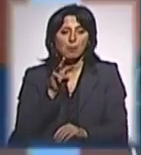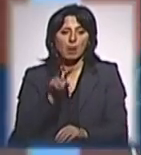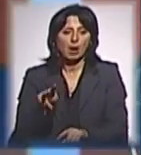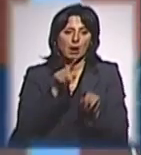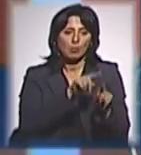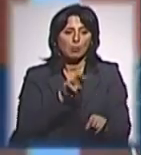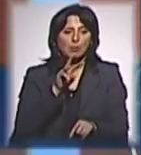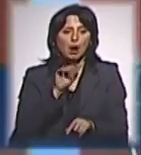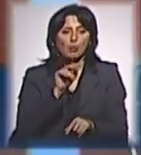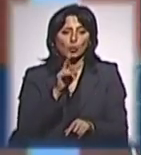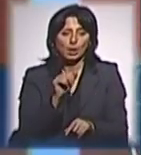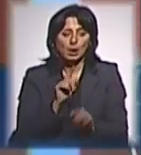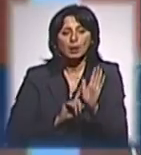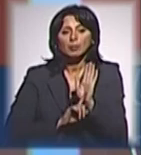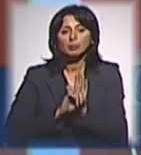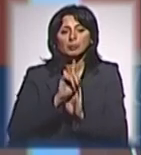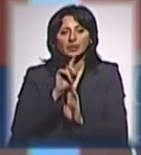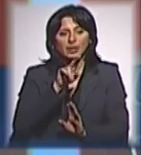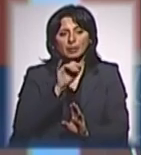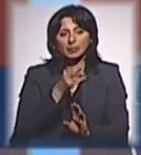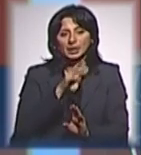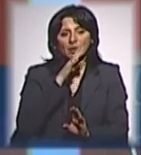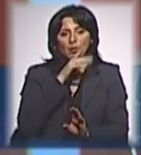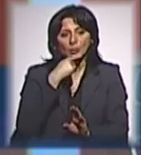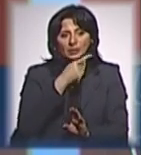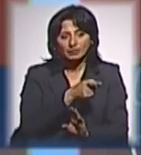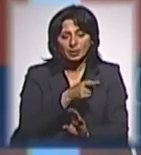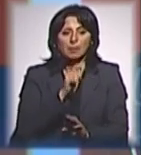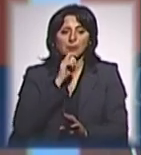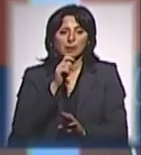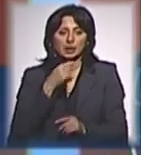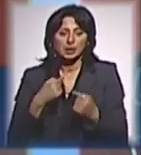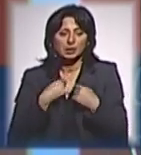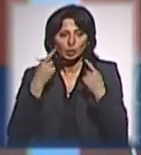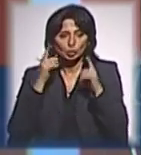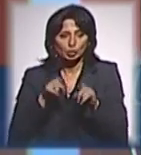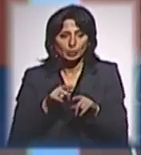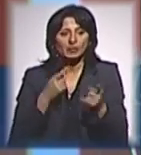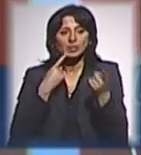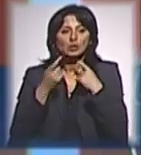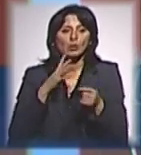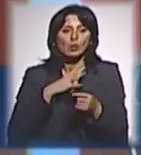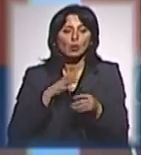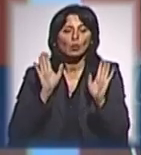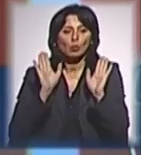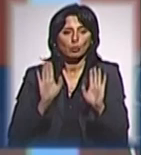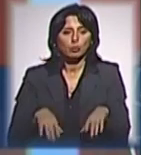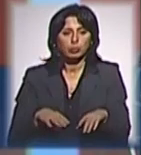მექნება ახლა კითხვა. თავდაპირველად ფიქრია მას აღნიშნა და ჩვენთვისაც მედიისთვისაც არის ეს ცნობილი, რომ საუბარი იყო